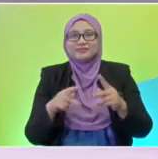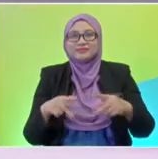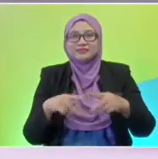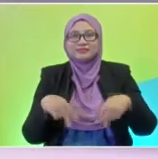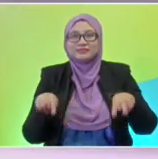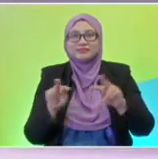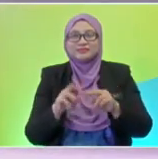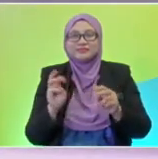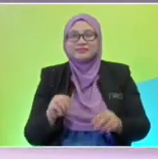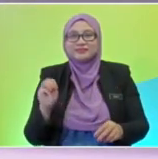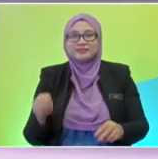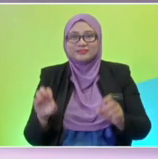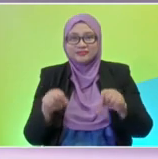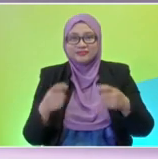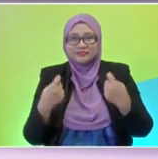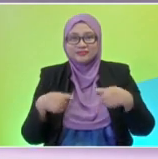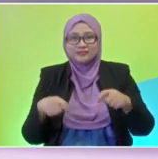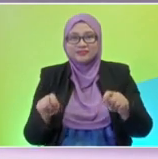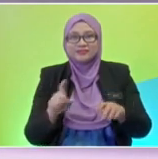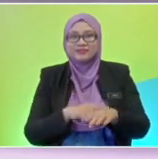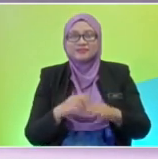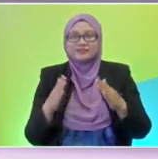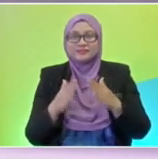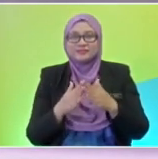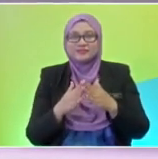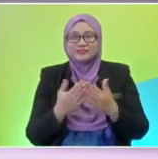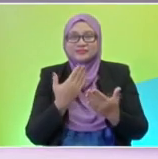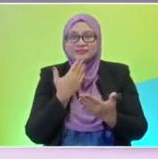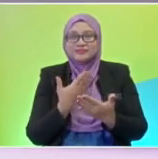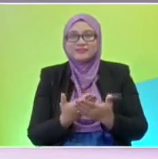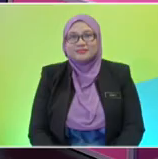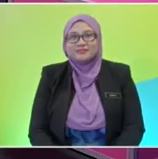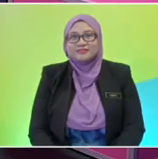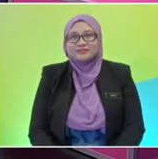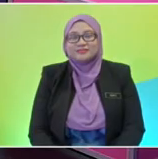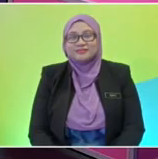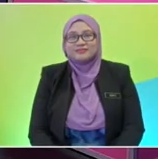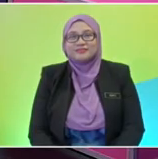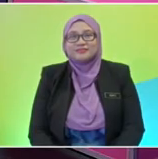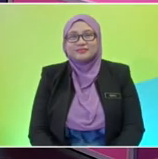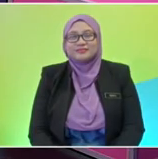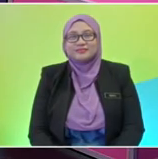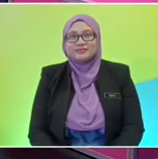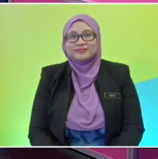nanti murid-murid boleh coba di rumah oke kebaikan bertoleransi Oke Irfan boleh tolong saya